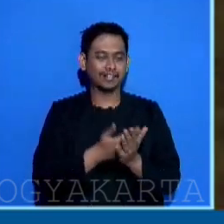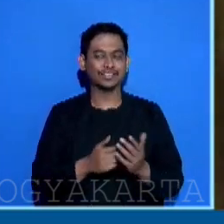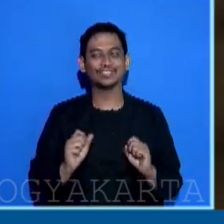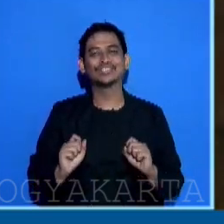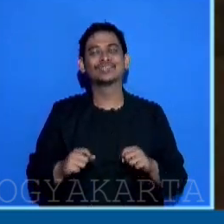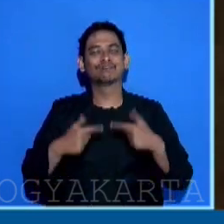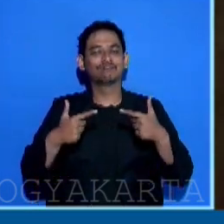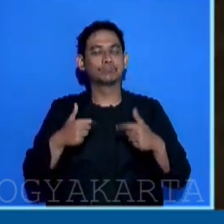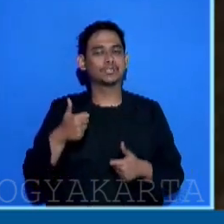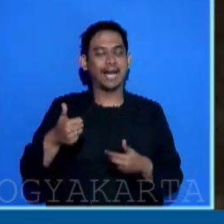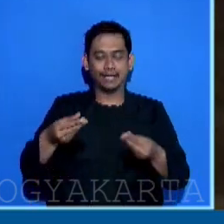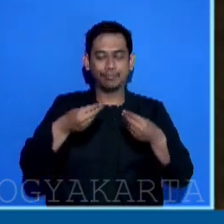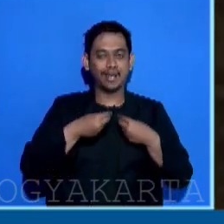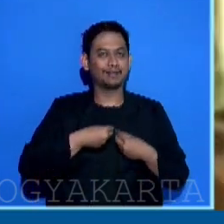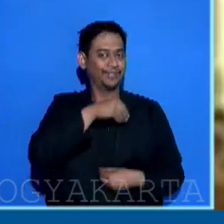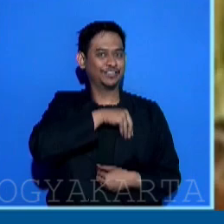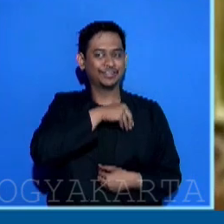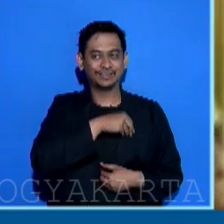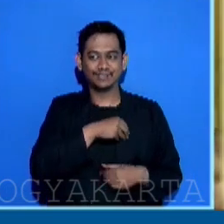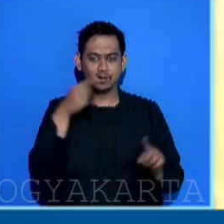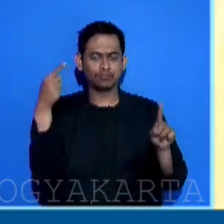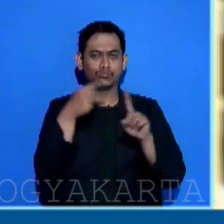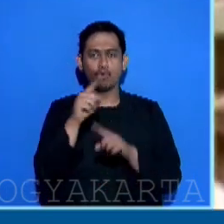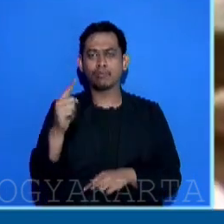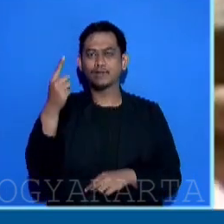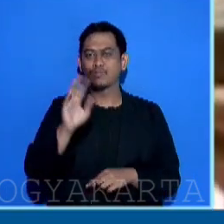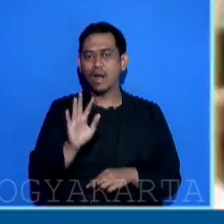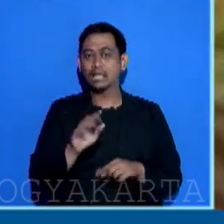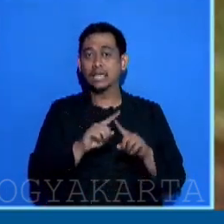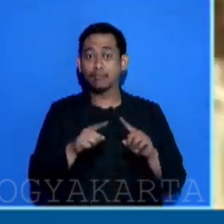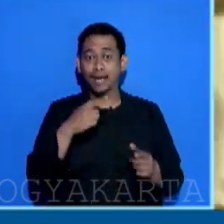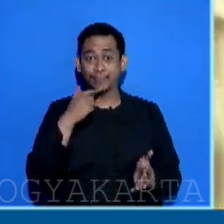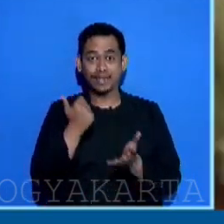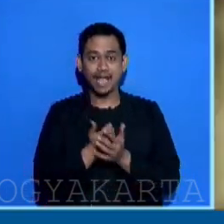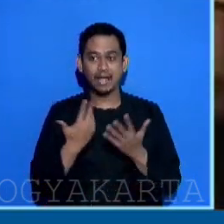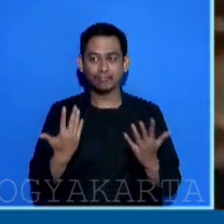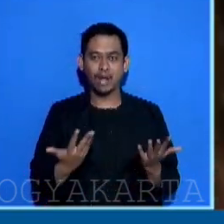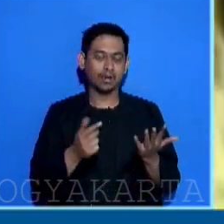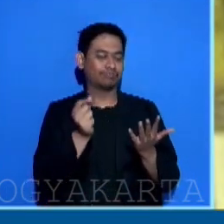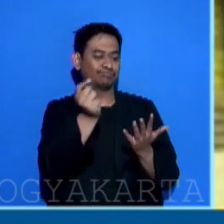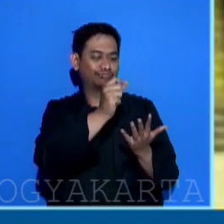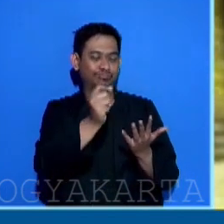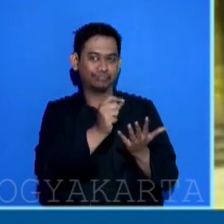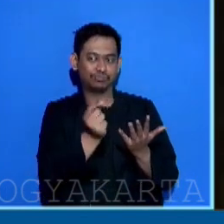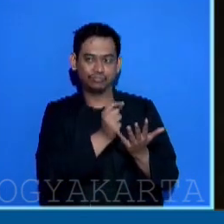setunggalsetunggaling tujuan ingkang Utami ananging ingkang Langkung Wigati men Inang di